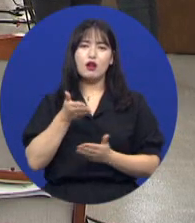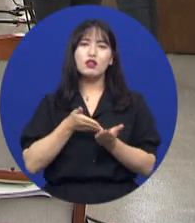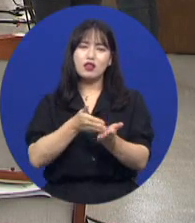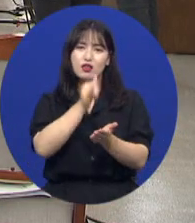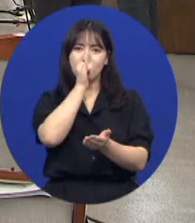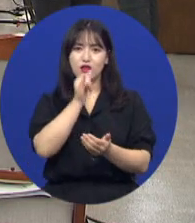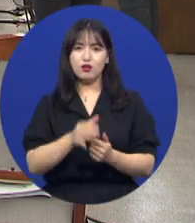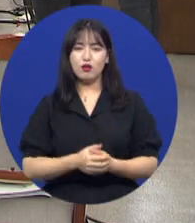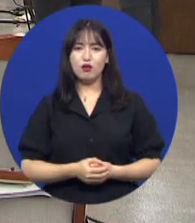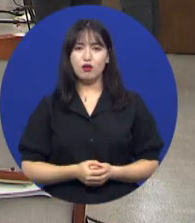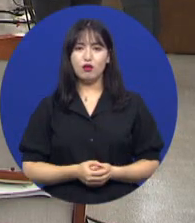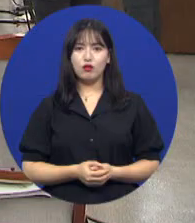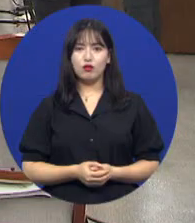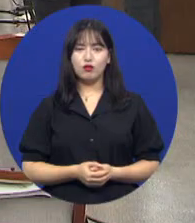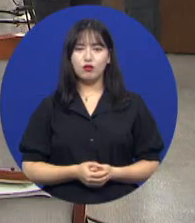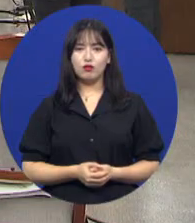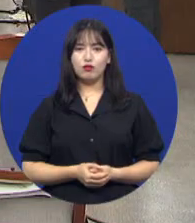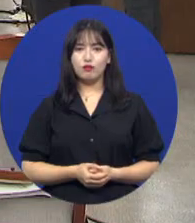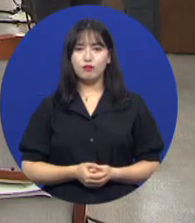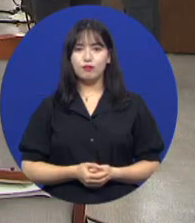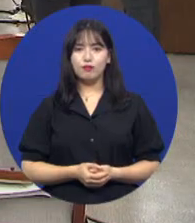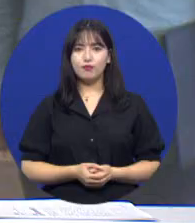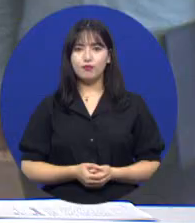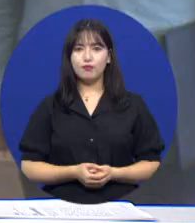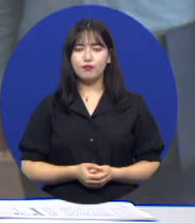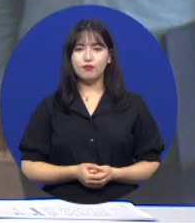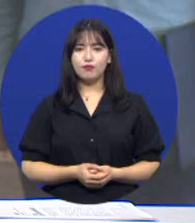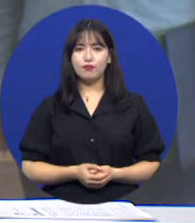mbc 뉴스 개망 사업입니다